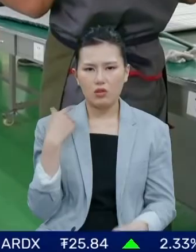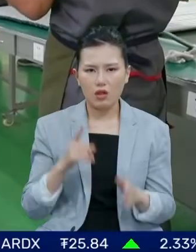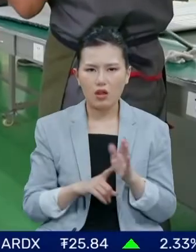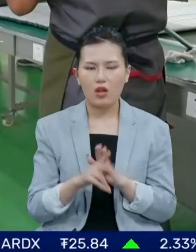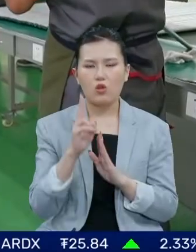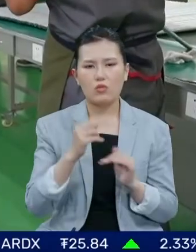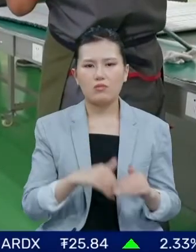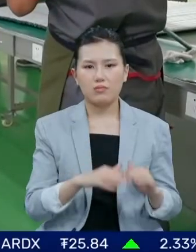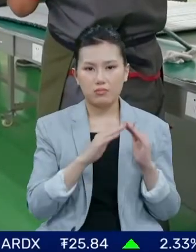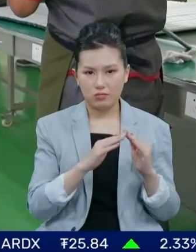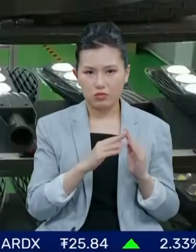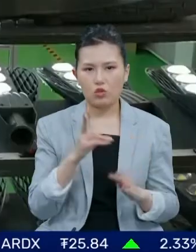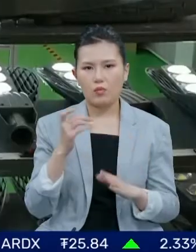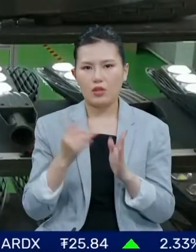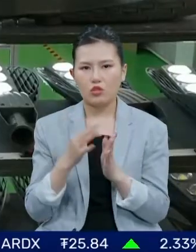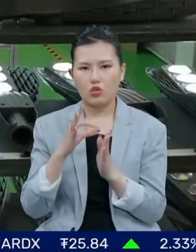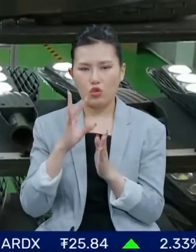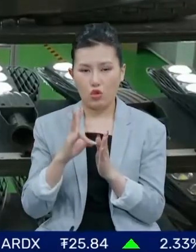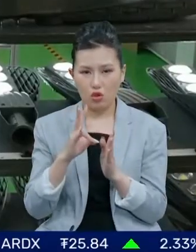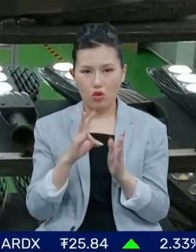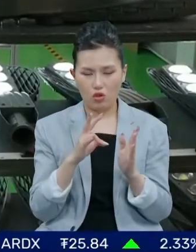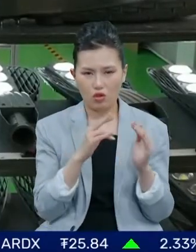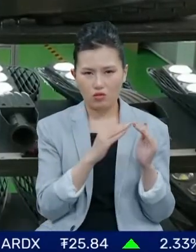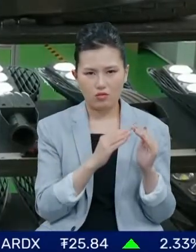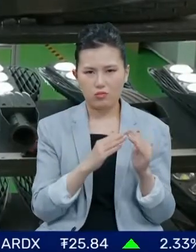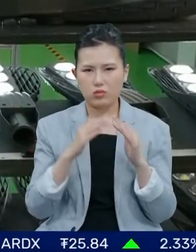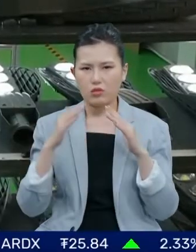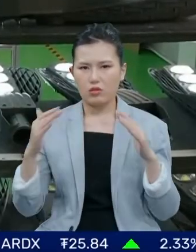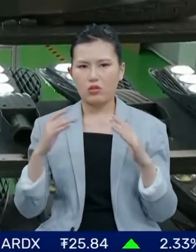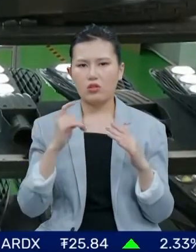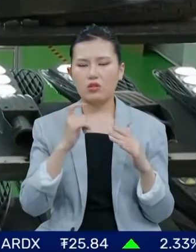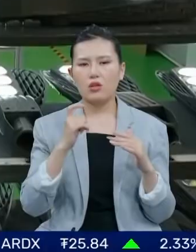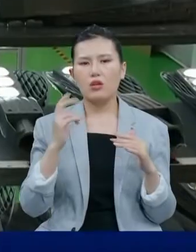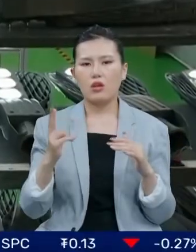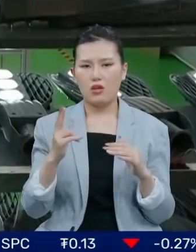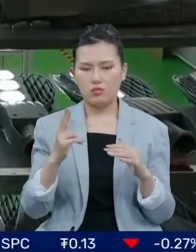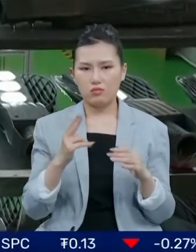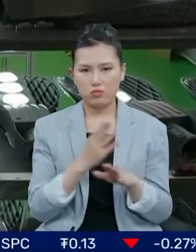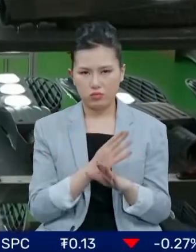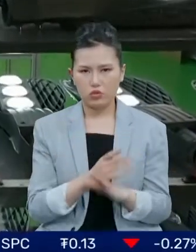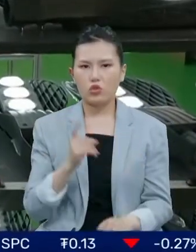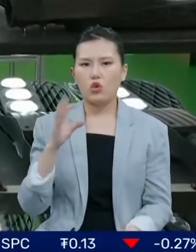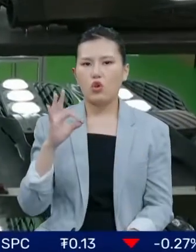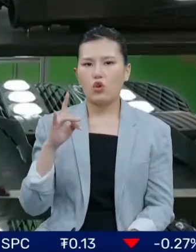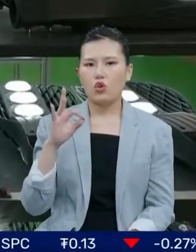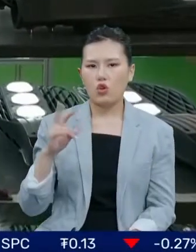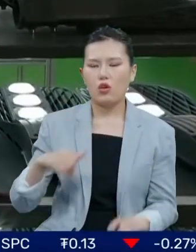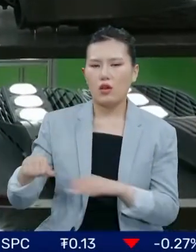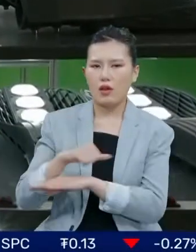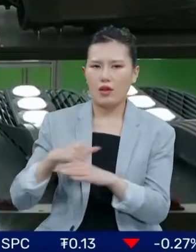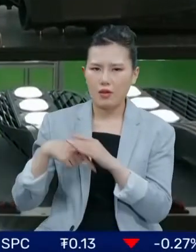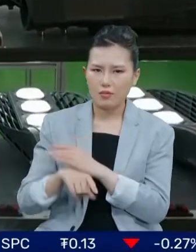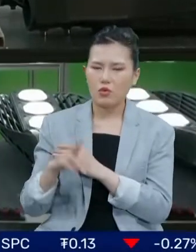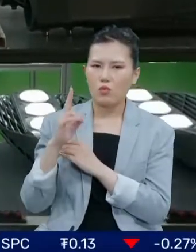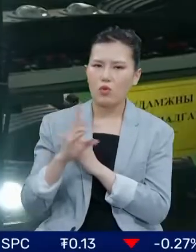эхэлж 2017 онд хувьцаат компани болж өргөцсөн байдаг. Мөн Орхон аймагт үйл ажиллагаагаа явуулдаг бусад